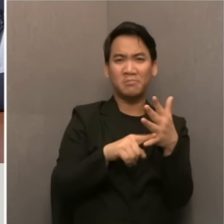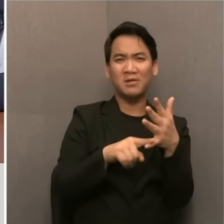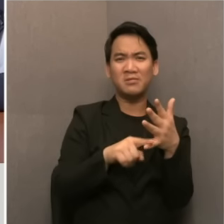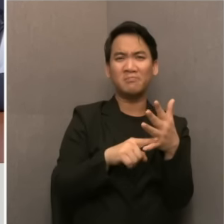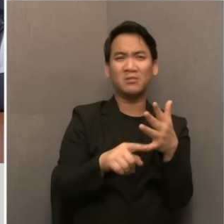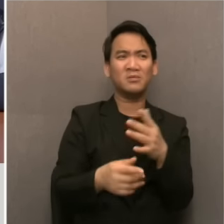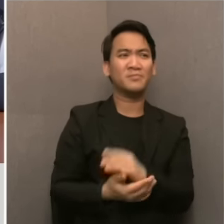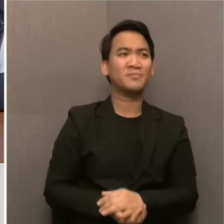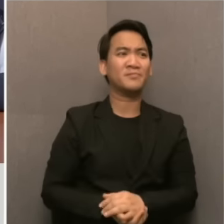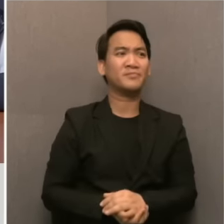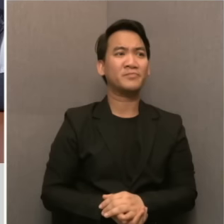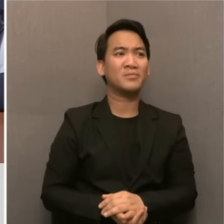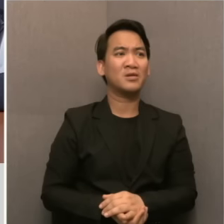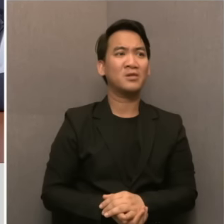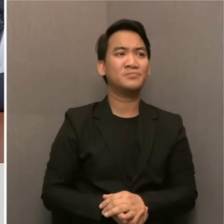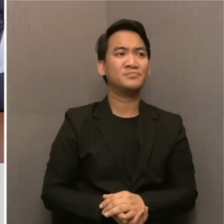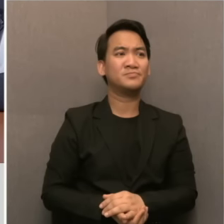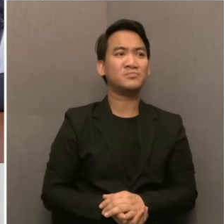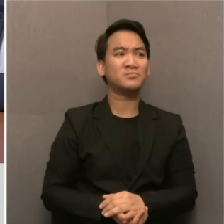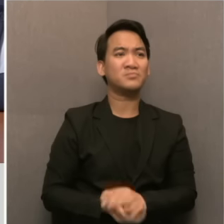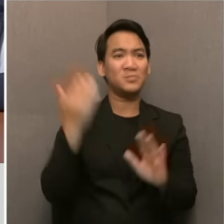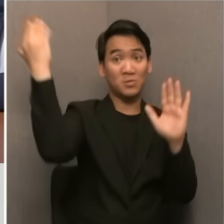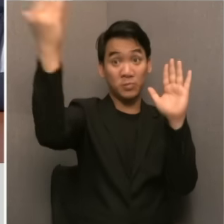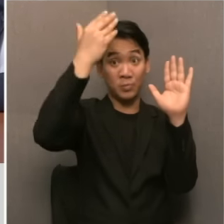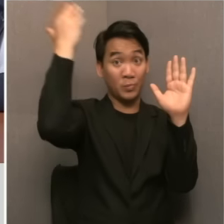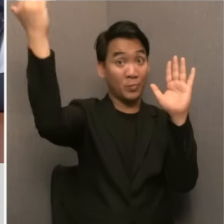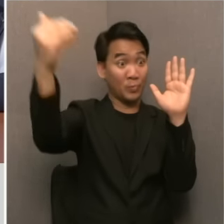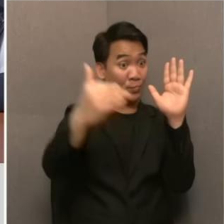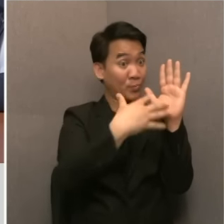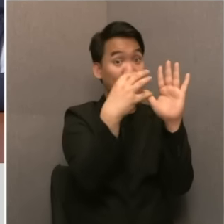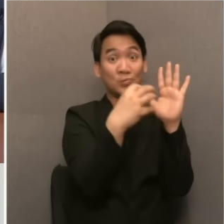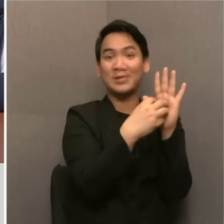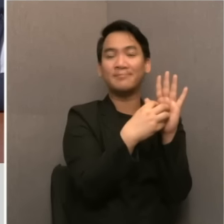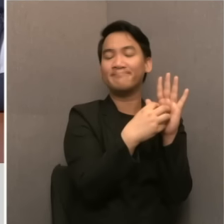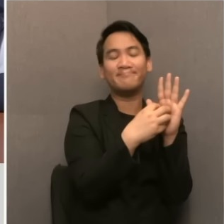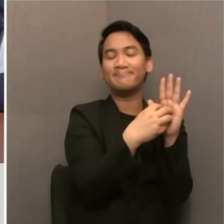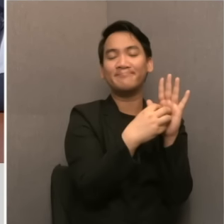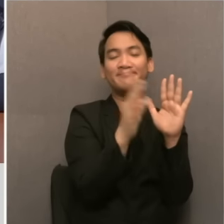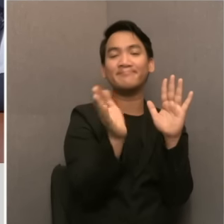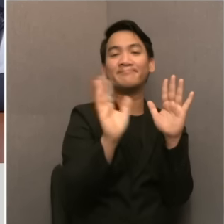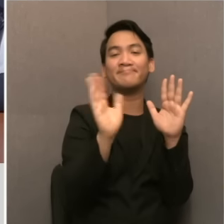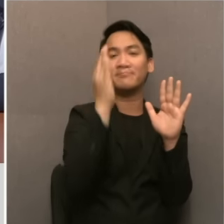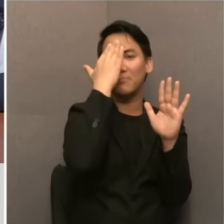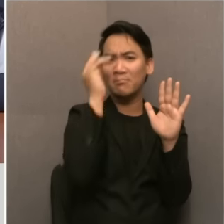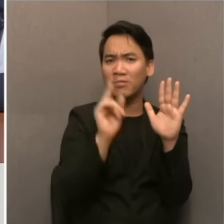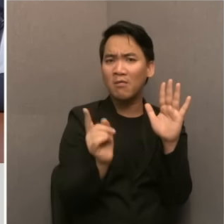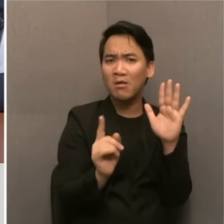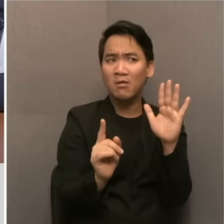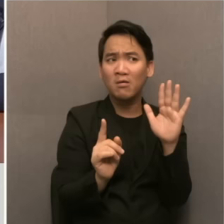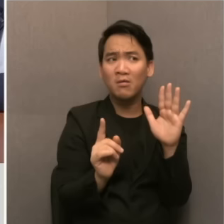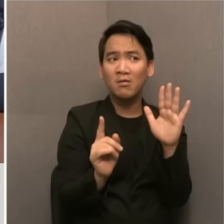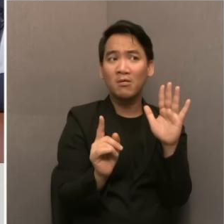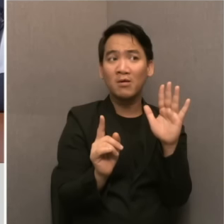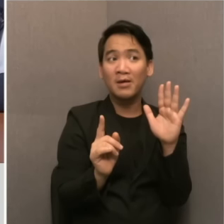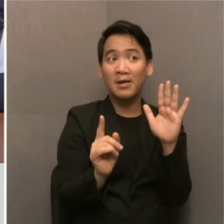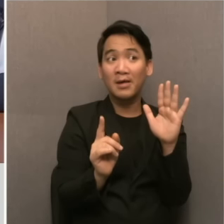าส แต่ทิศทางก็คงไม่เข้ามาบ้านเรา แต่ว่าทำไม ถามไม่เข้ามาบ้านเราเพราะว่าเวลาที่ก่อตัวตรงนี้ครับเราจะเ